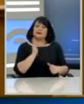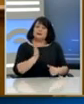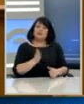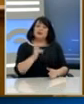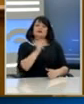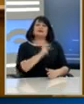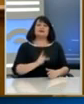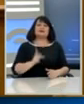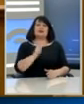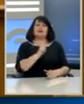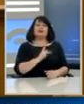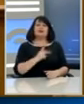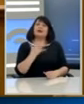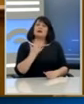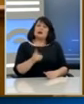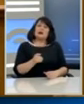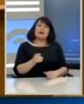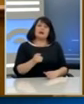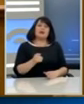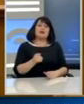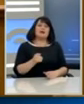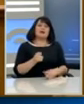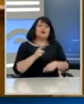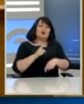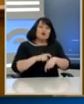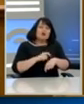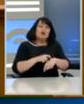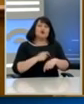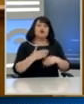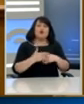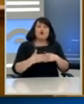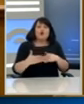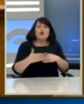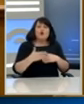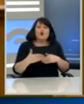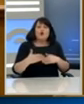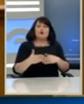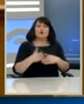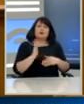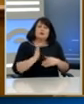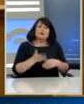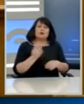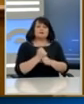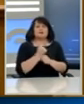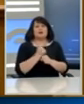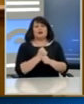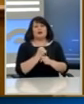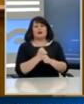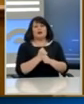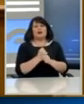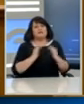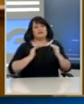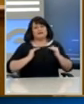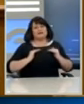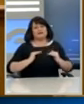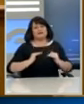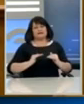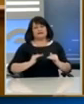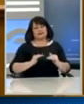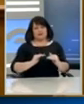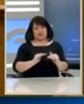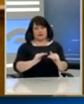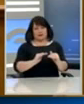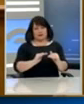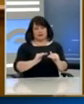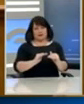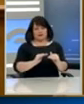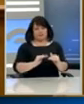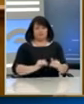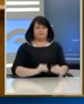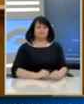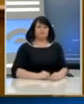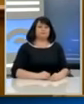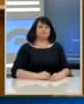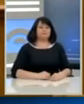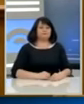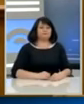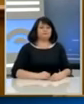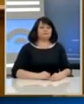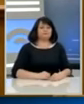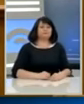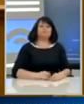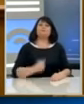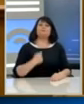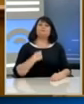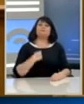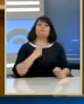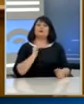κοινωνία να έχει το χώρο και το χρόνο να εργαστεί σε ένα περιβάλλον σχετικής σταθερότητας. Και προσπαθήσαμε να